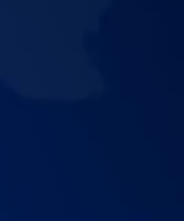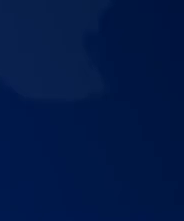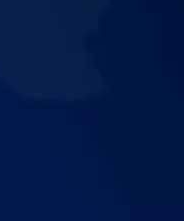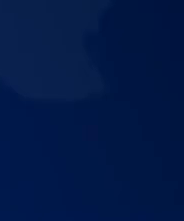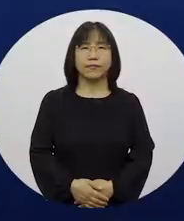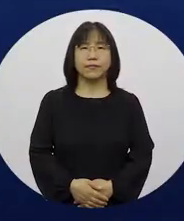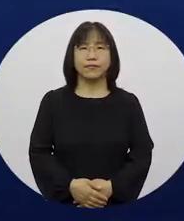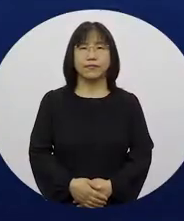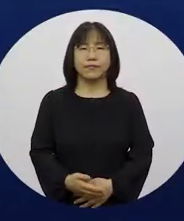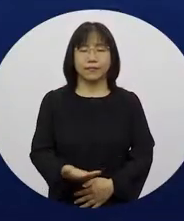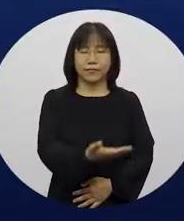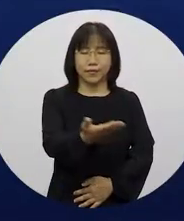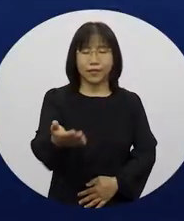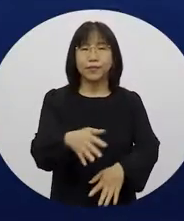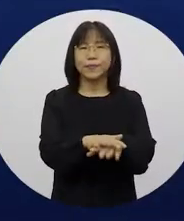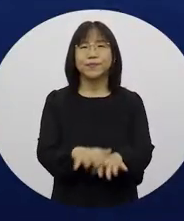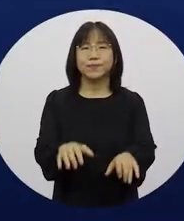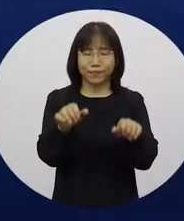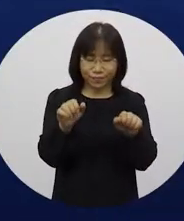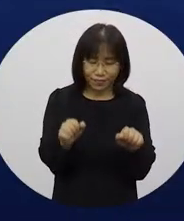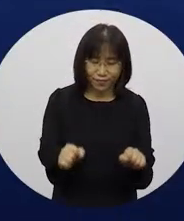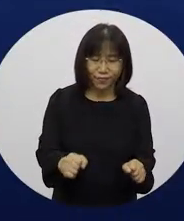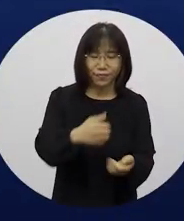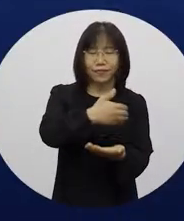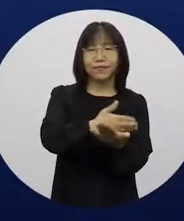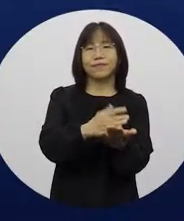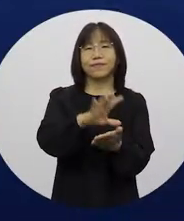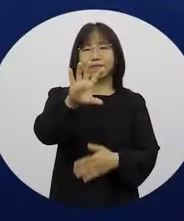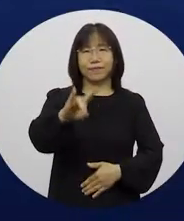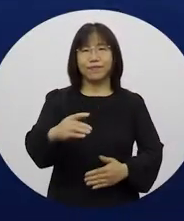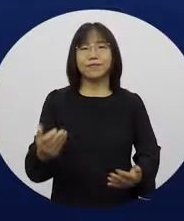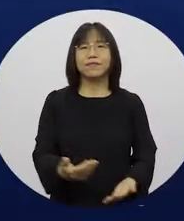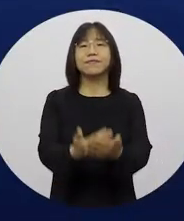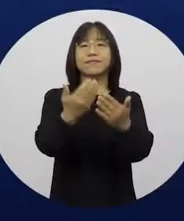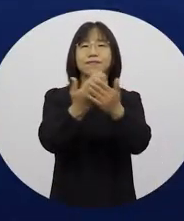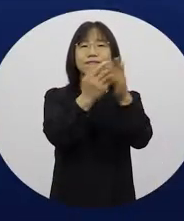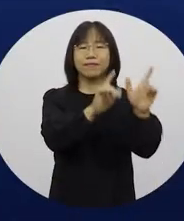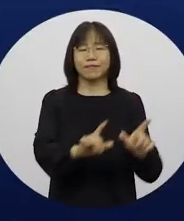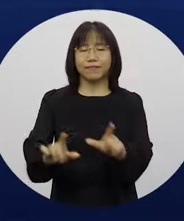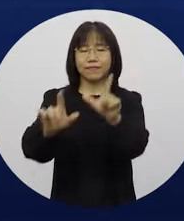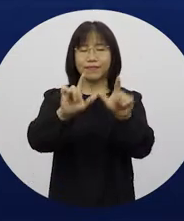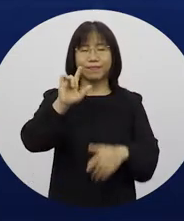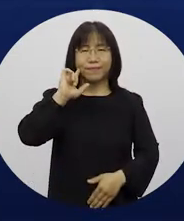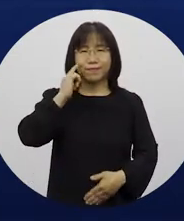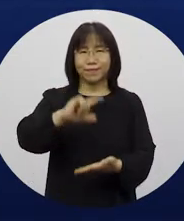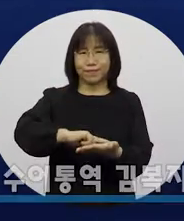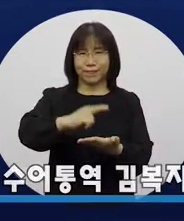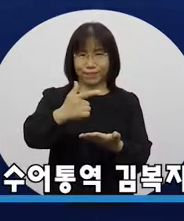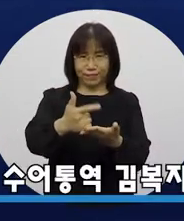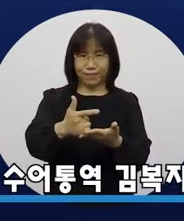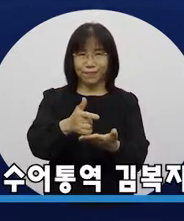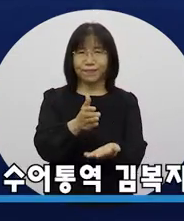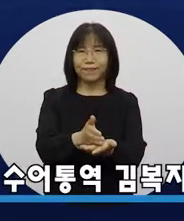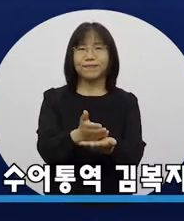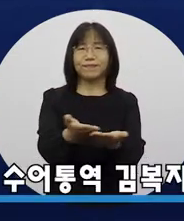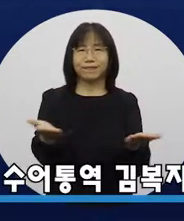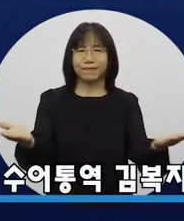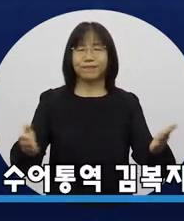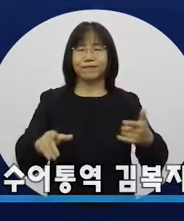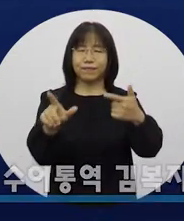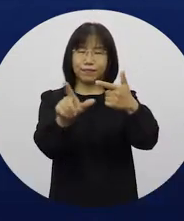222 구민 여러분 안녕하십니까 조화로운 성장 삶이 아름다운 강서 아이 강서 tv 국민